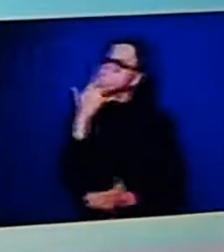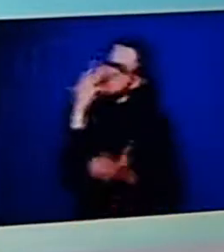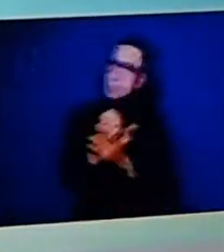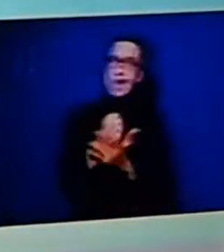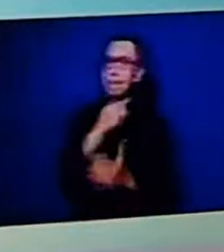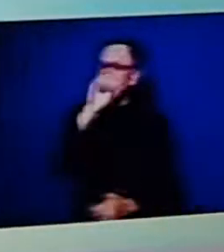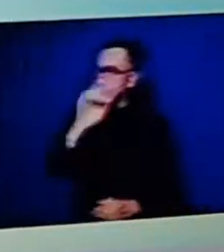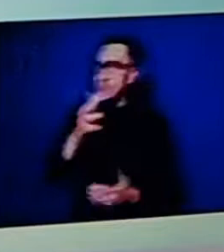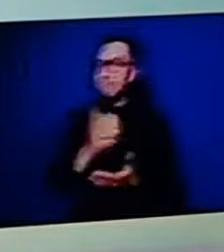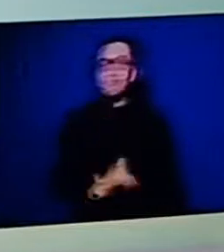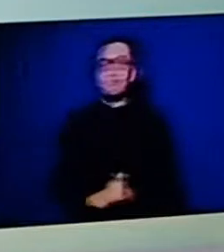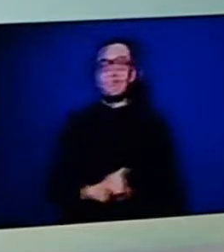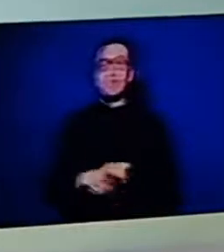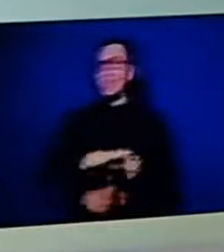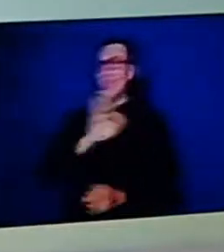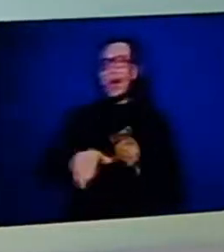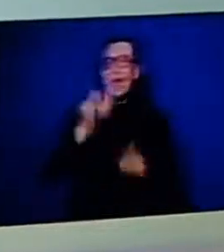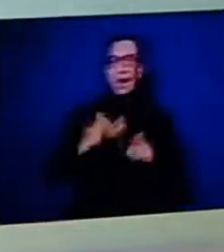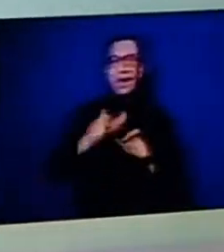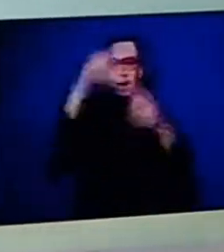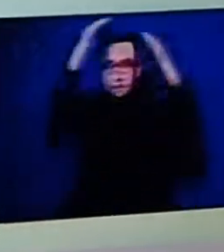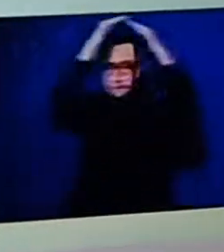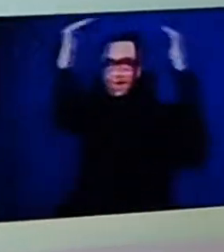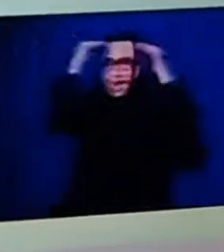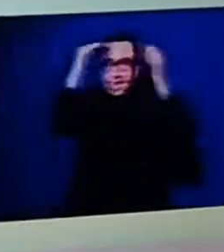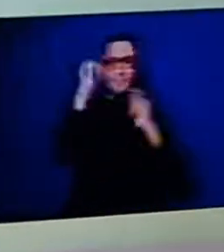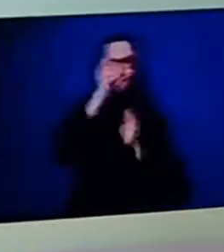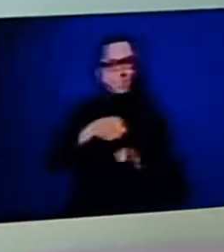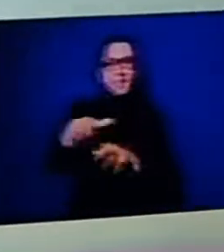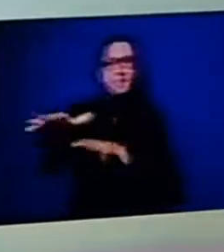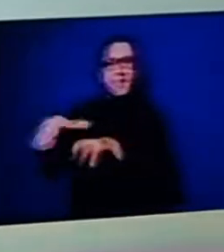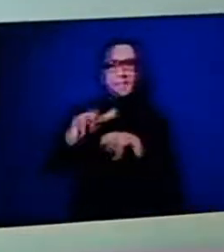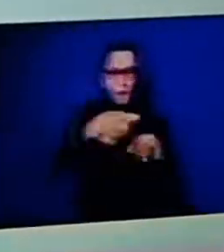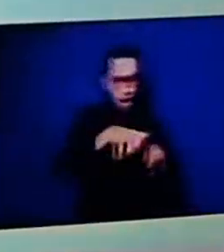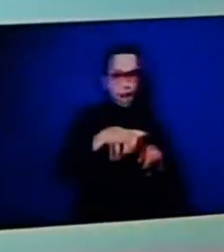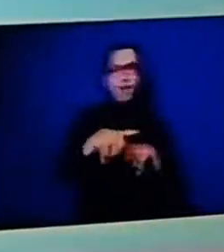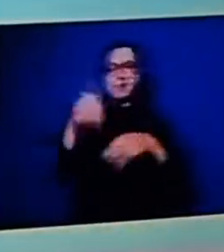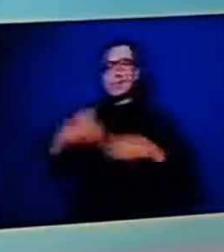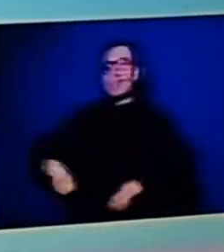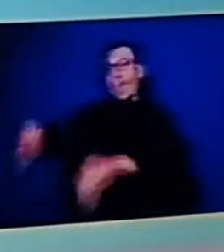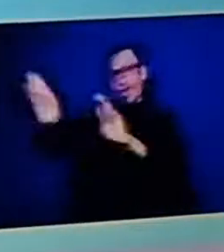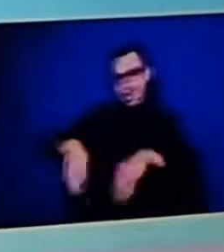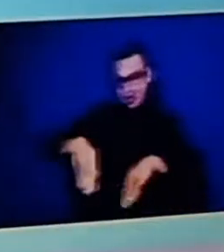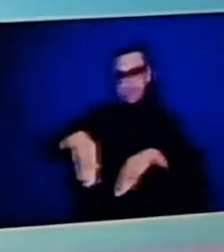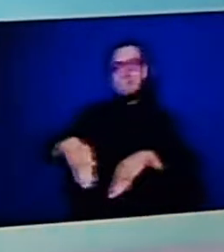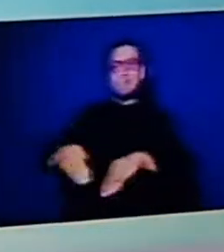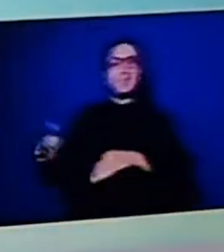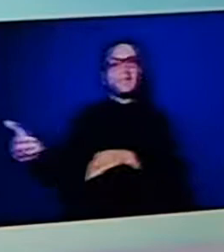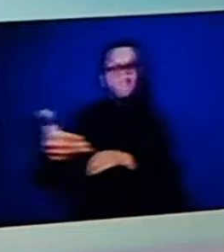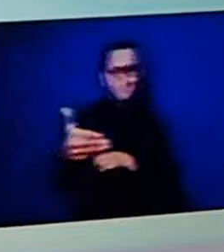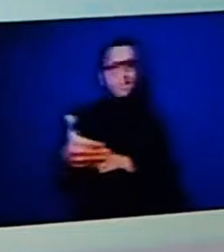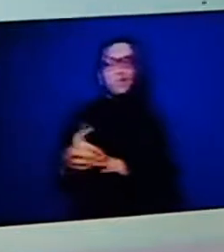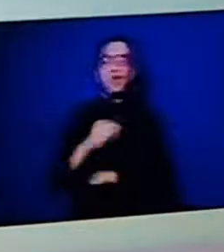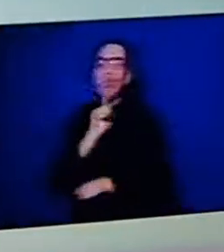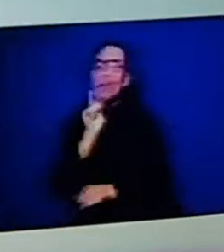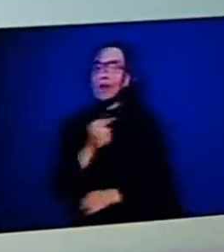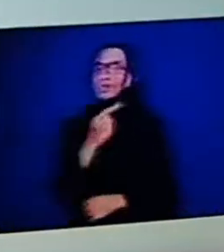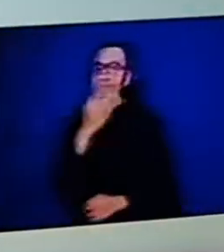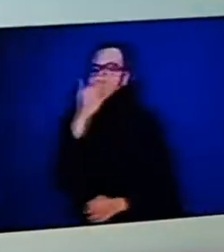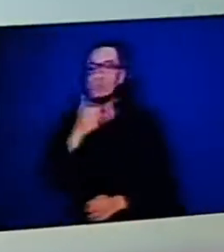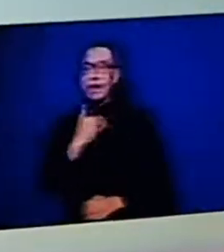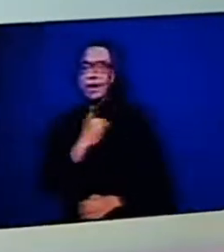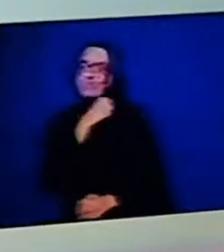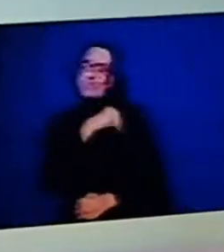produsen, petani, peternak, petambak, nelayan harus mendapat imbalan penghasilan